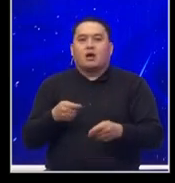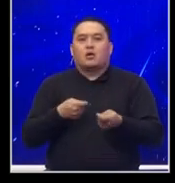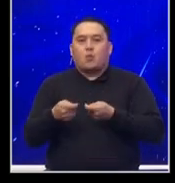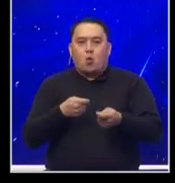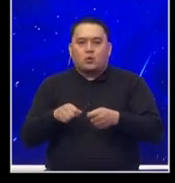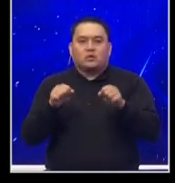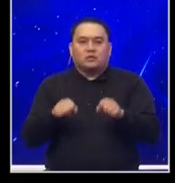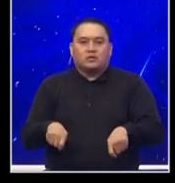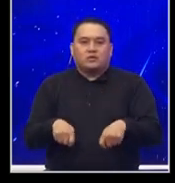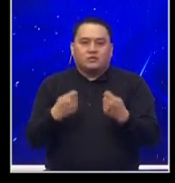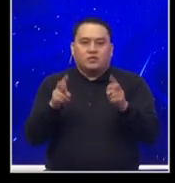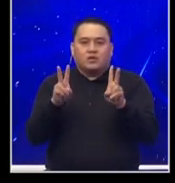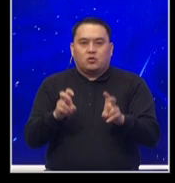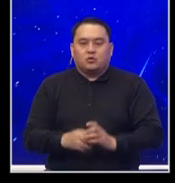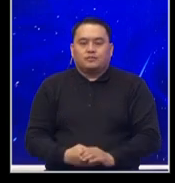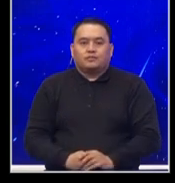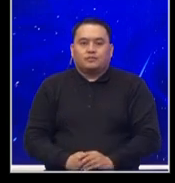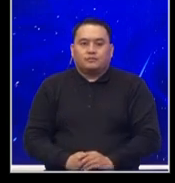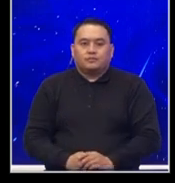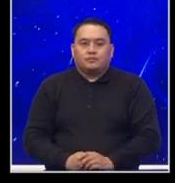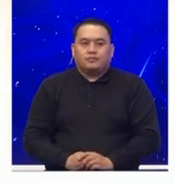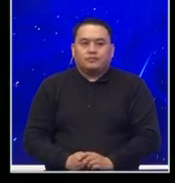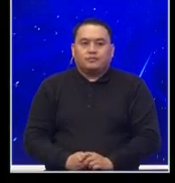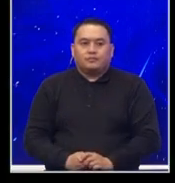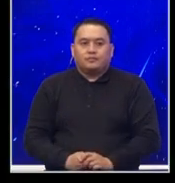Республики Казахстан об административных нарушениях.